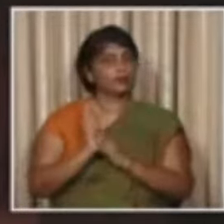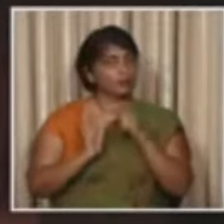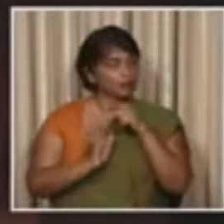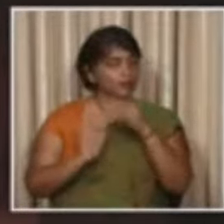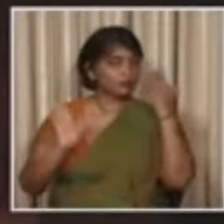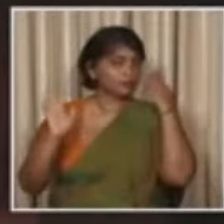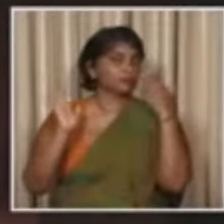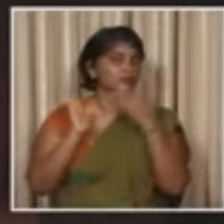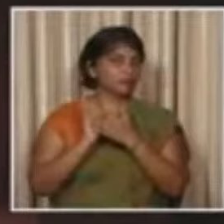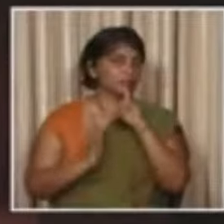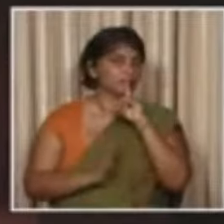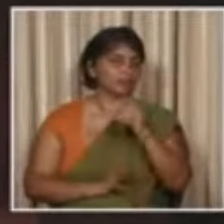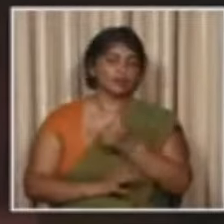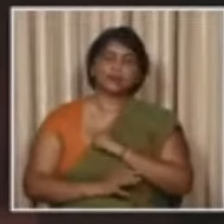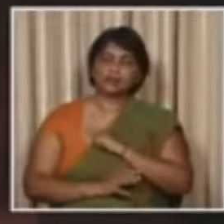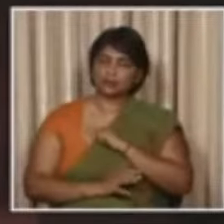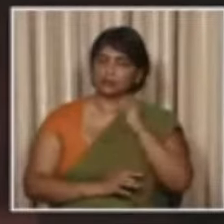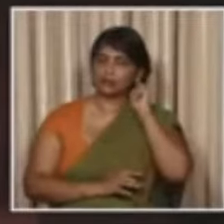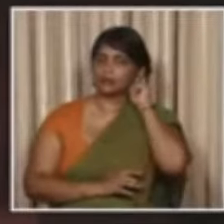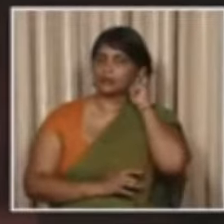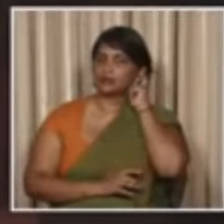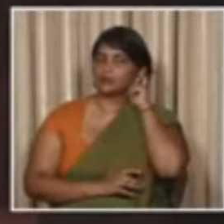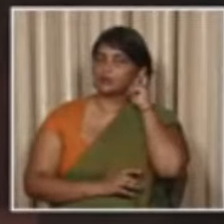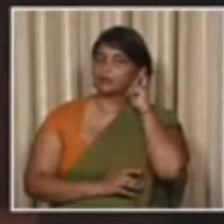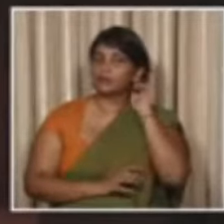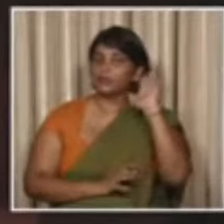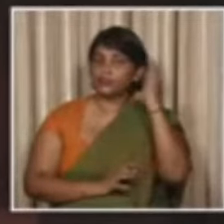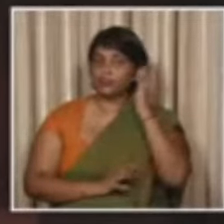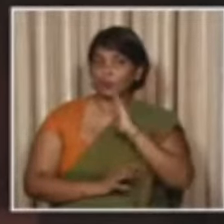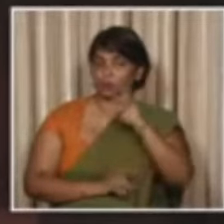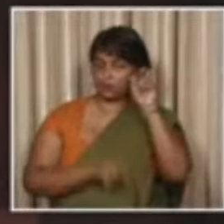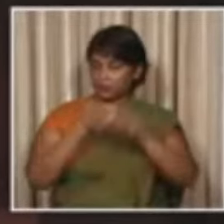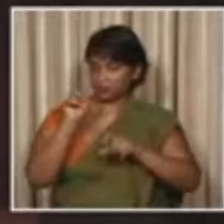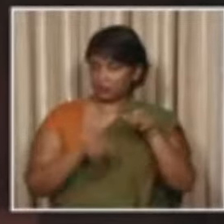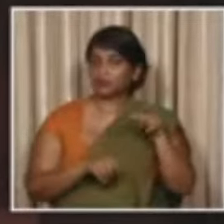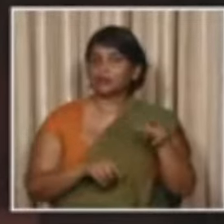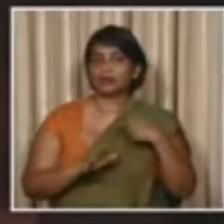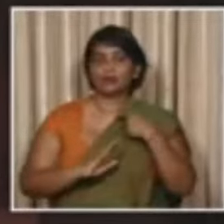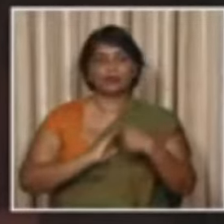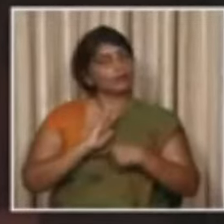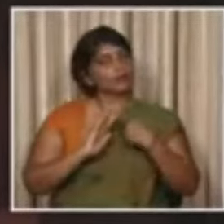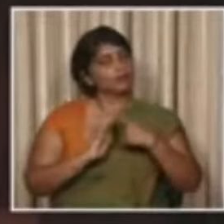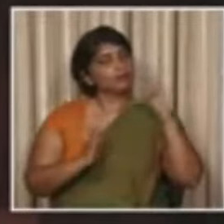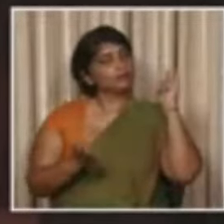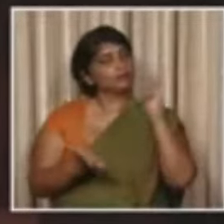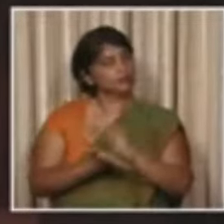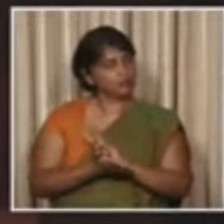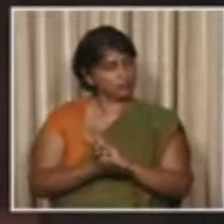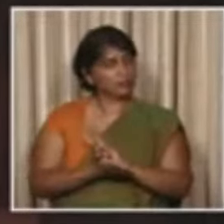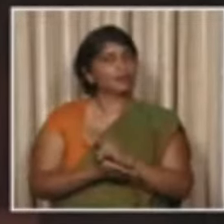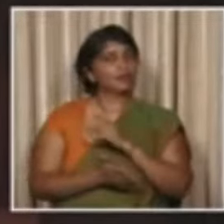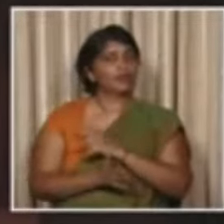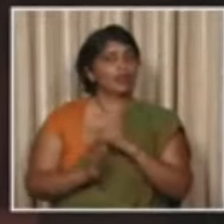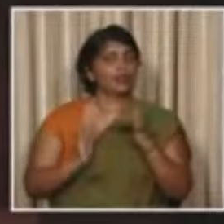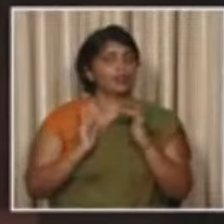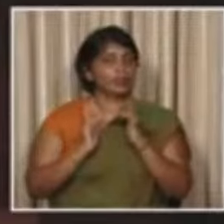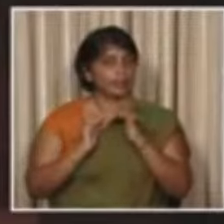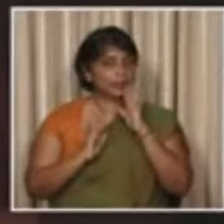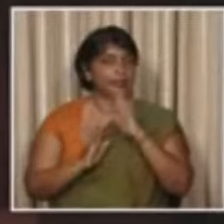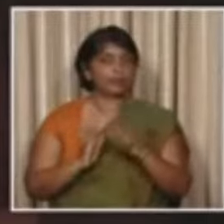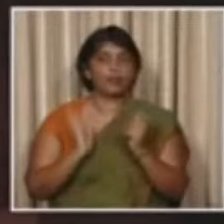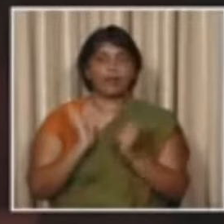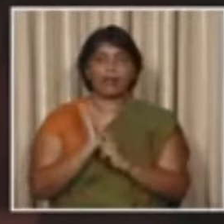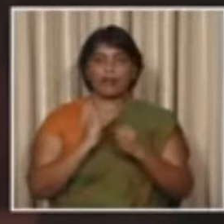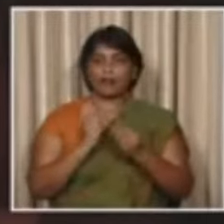යොමු කරන්නට කැමති විශේෂයෙන්ම විදේශිකයෝ කණ්ඩායමක් අපේ රටට ඇවිල්ලා ඔන්ලයින් ලෝන්